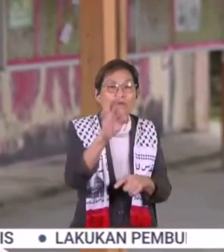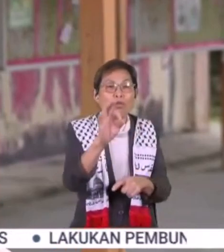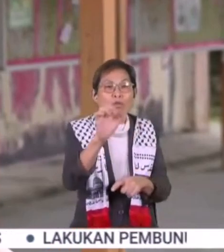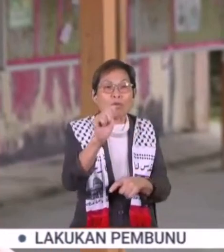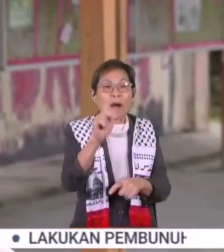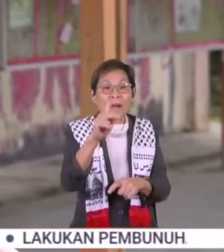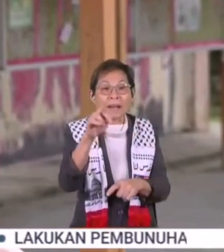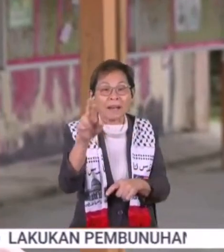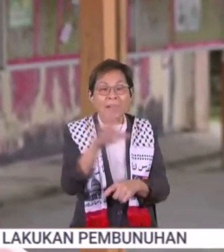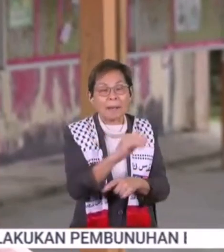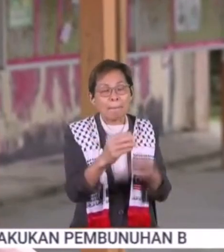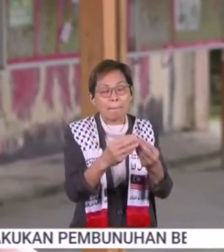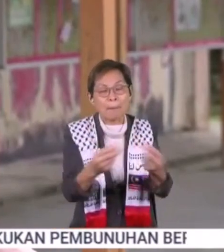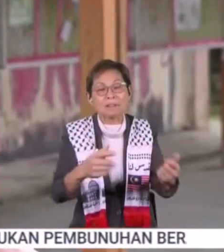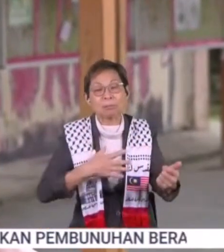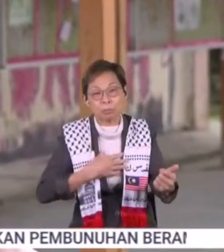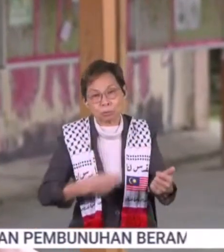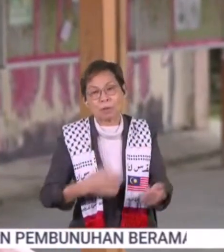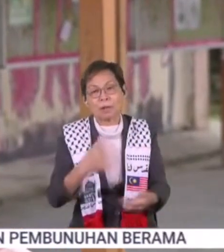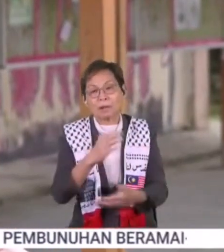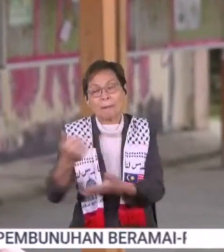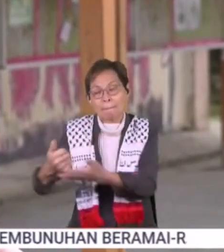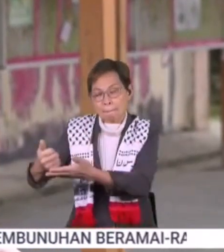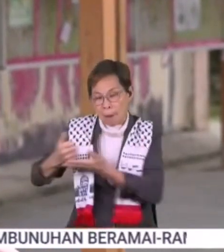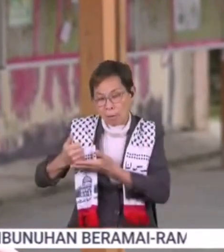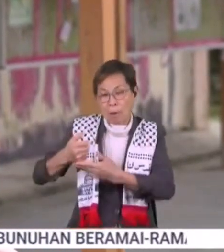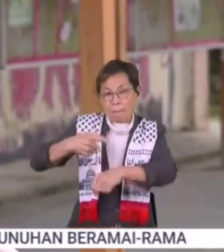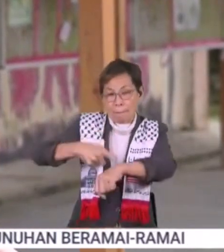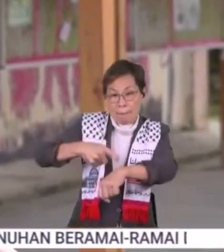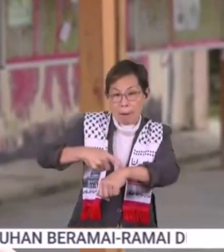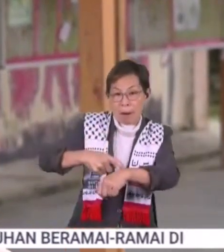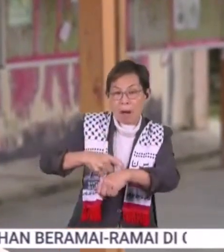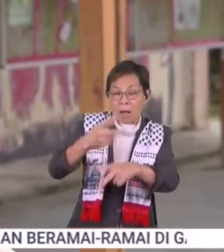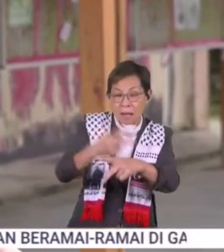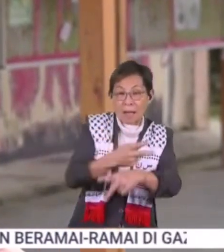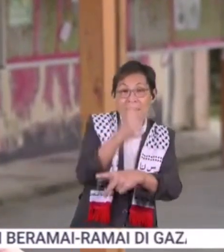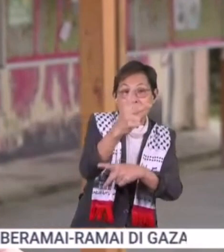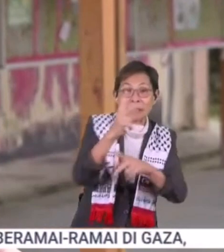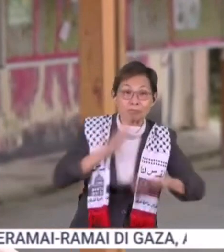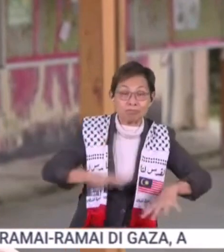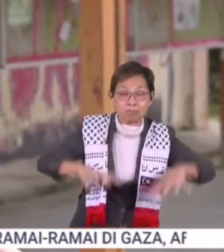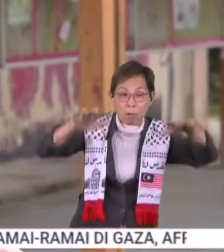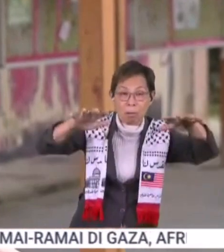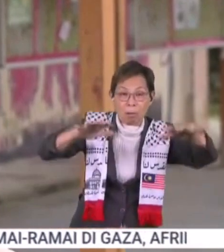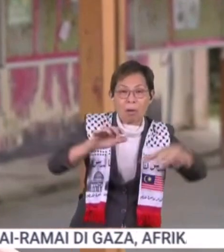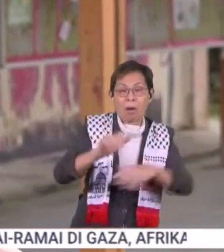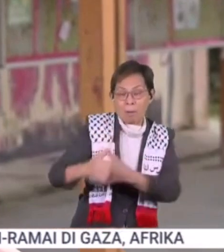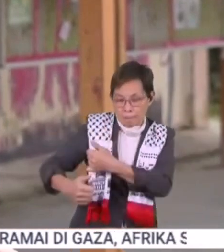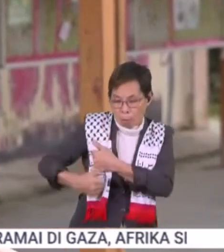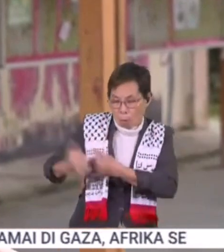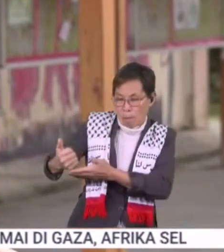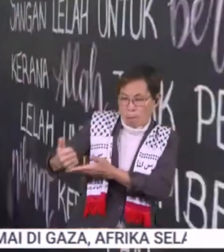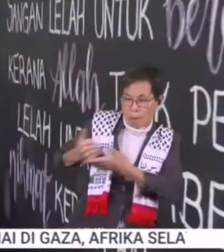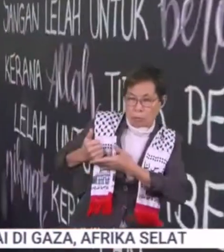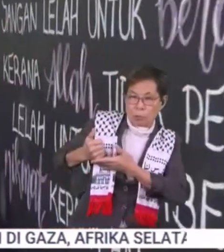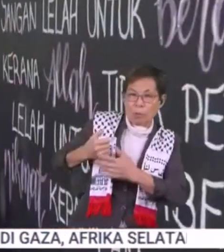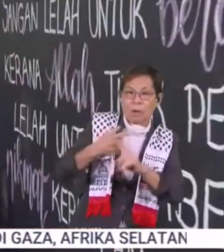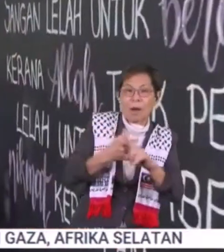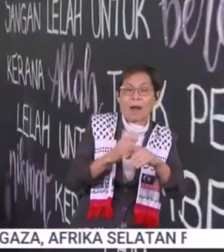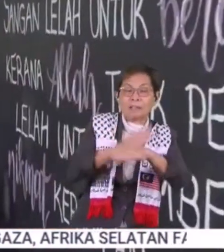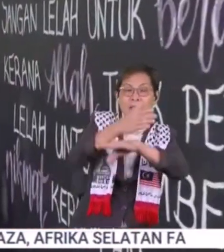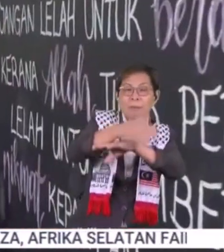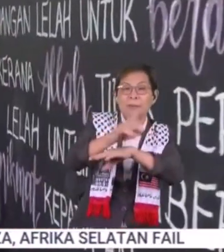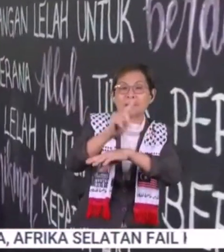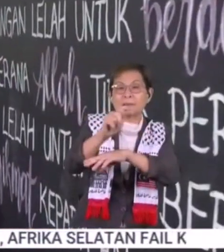dan juga membantu kita yang sesi gelombang yang ketiga ini ATM sendiri daripada sebangakeir